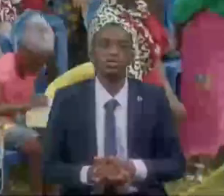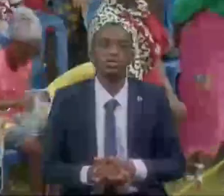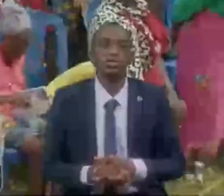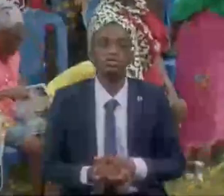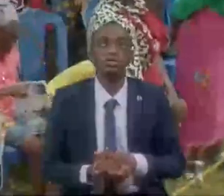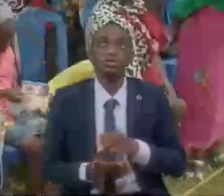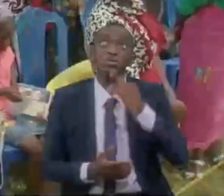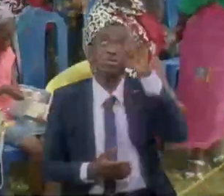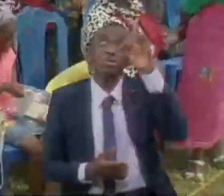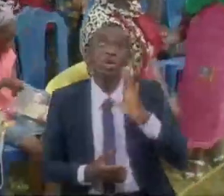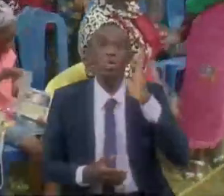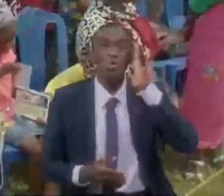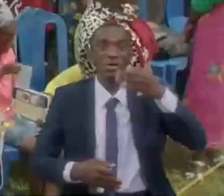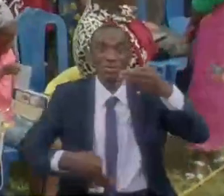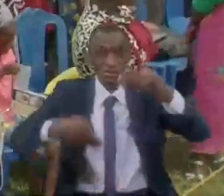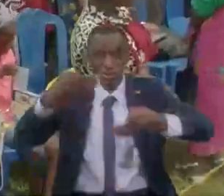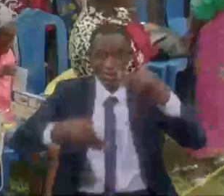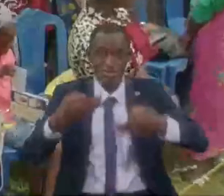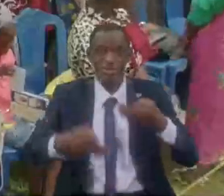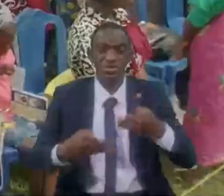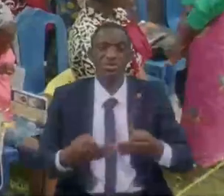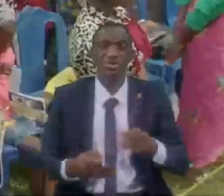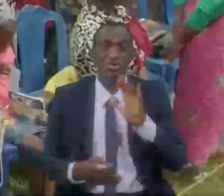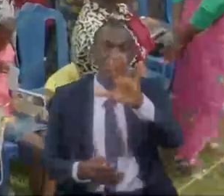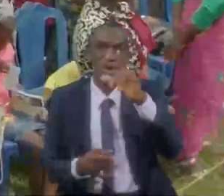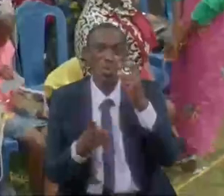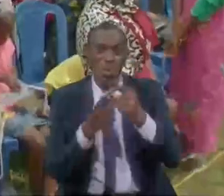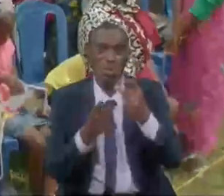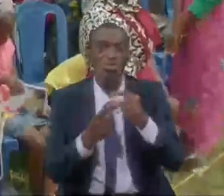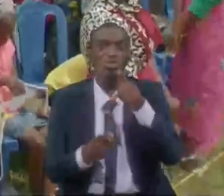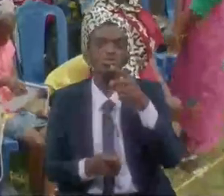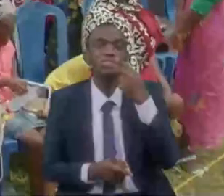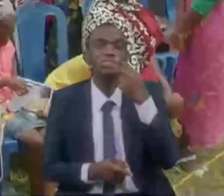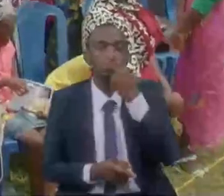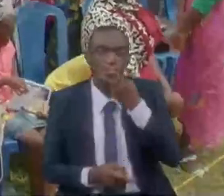Tu seras jugé par les paroles de ta bouche.